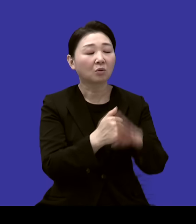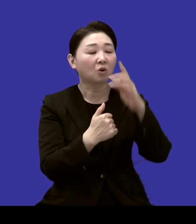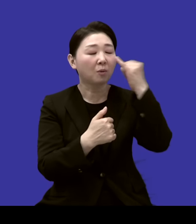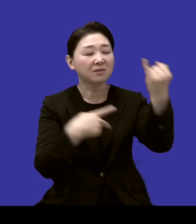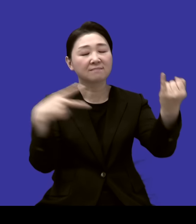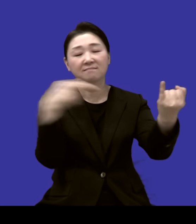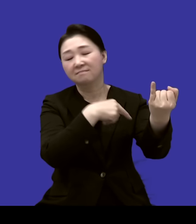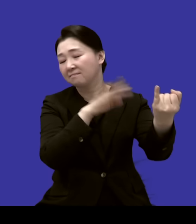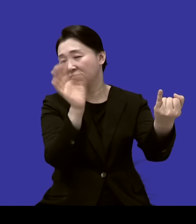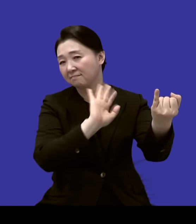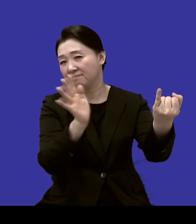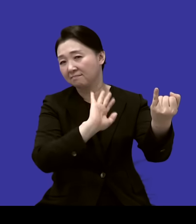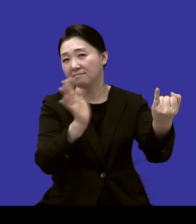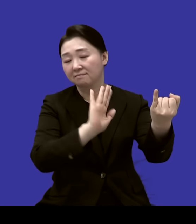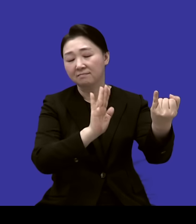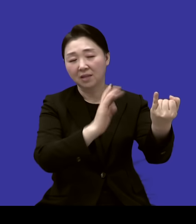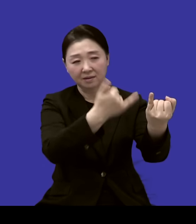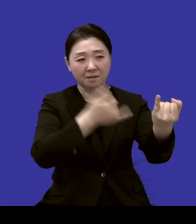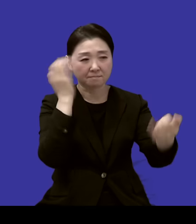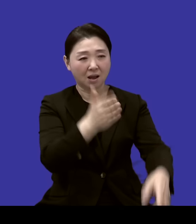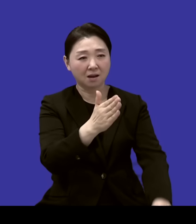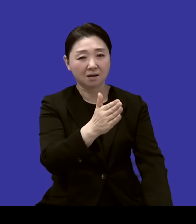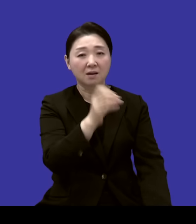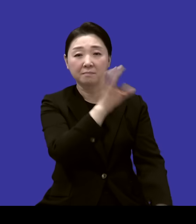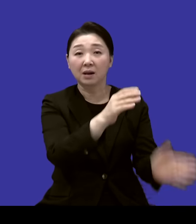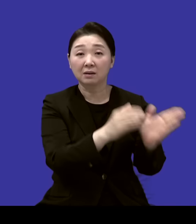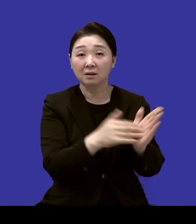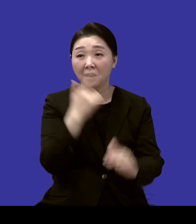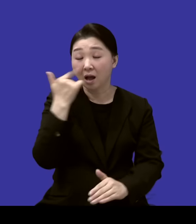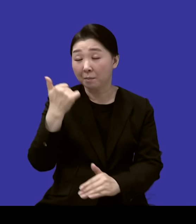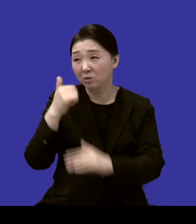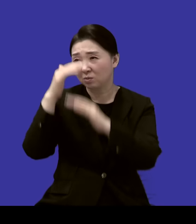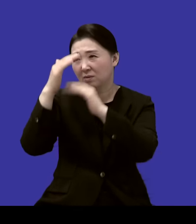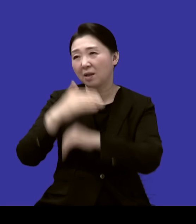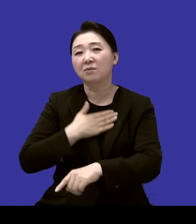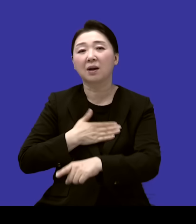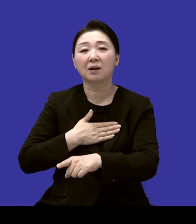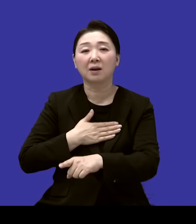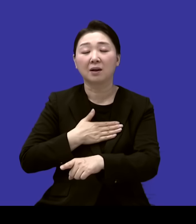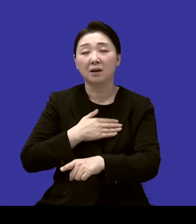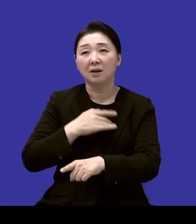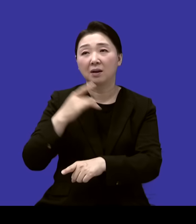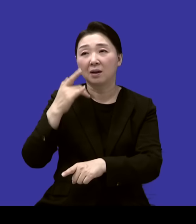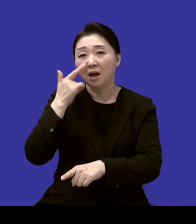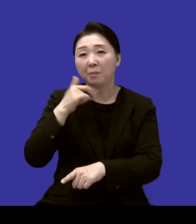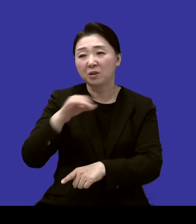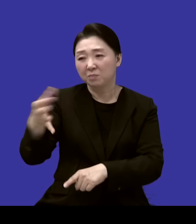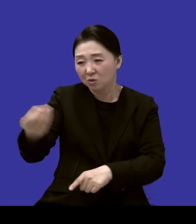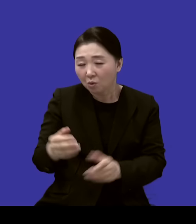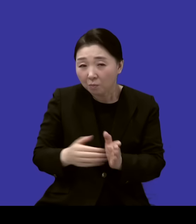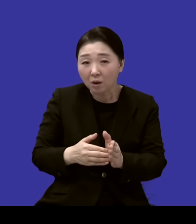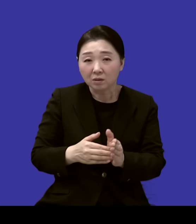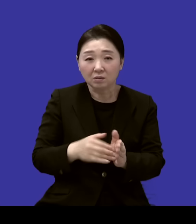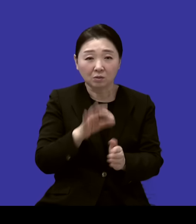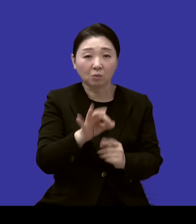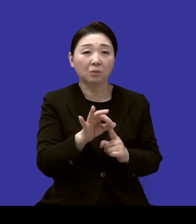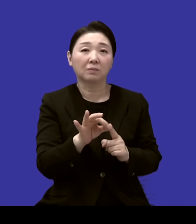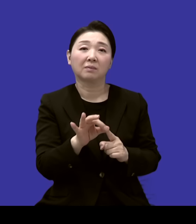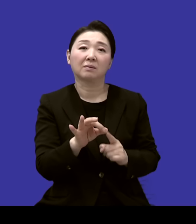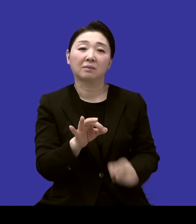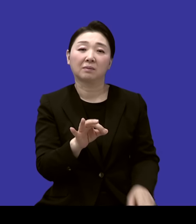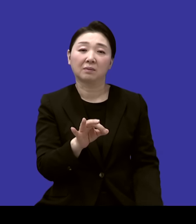선언했고 어머니 이제 다시는 나한테 연락하지 마라. 또 아버지도 이 사실을 알게 됐어요. 아버님이 네. 빚을 내서 이렇게 그렇죠, 했는데 그렇죠. 그 돈으로